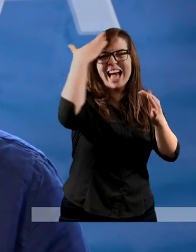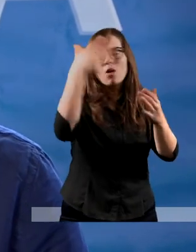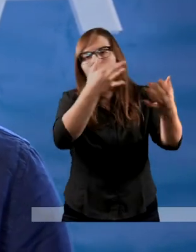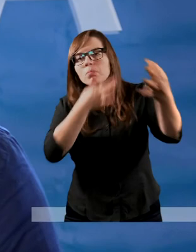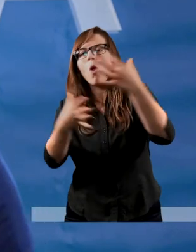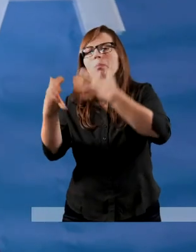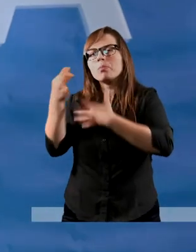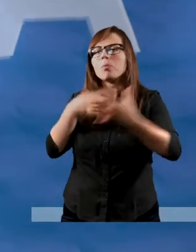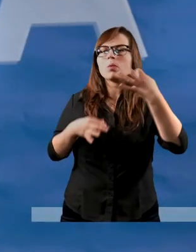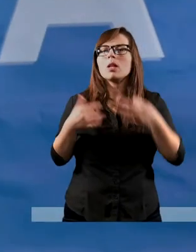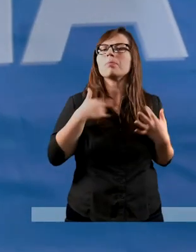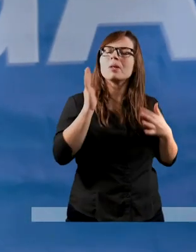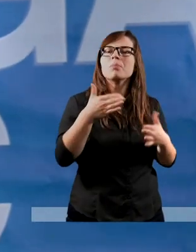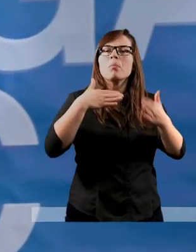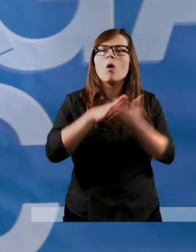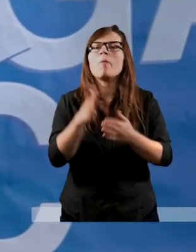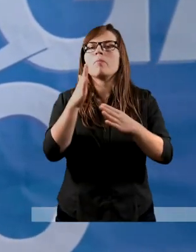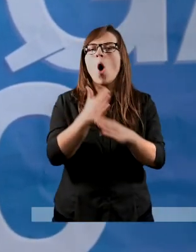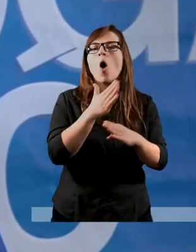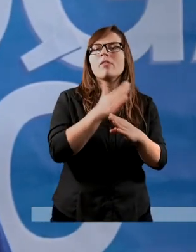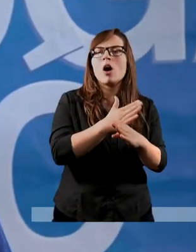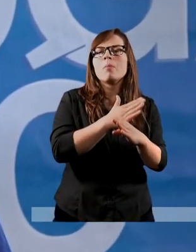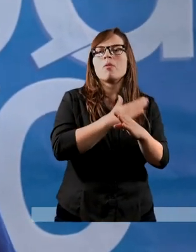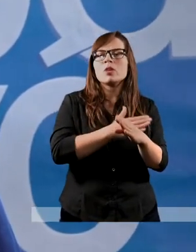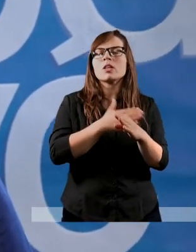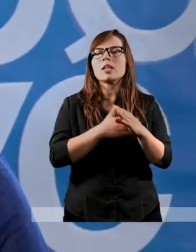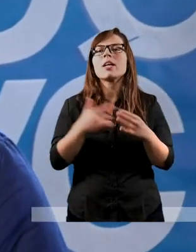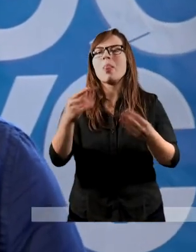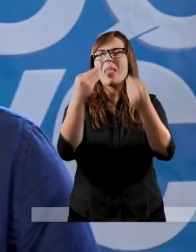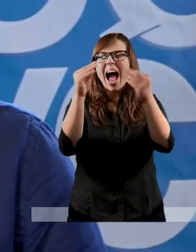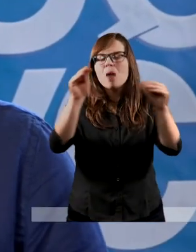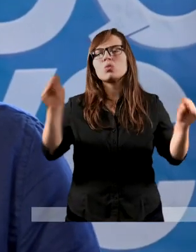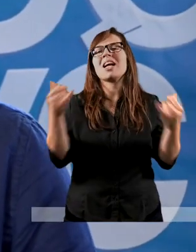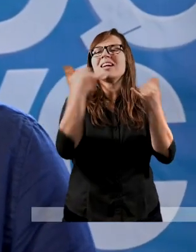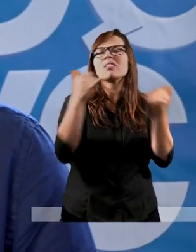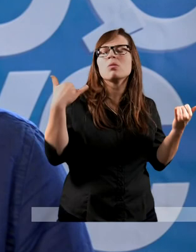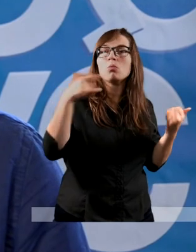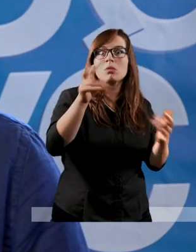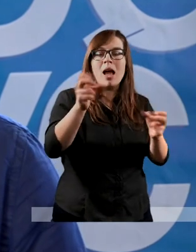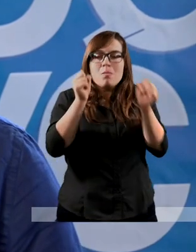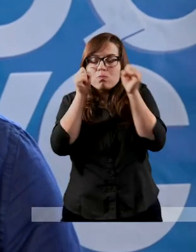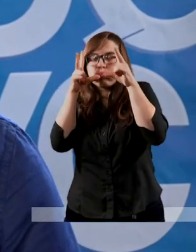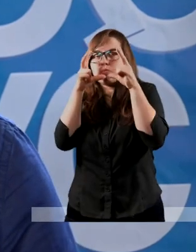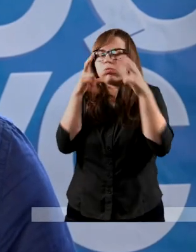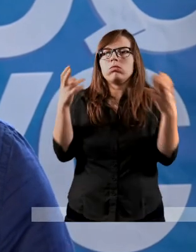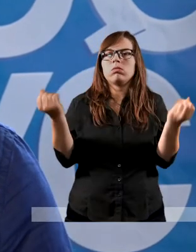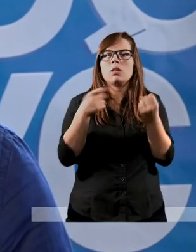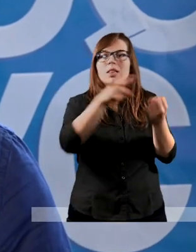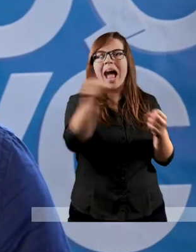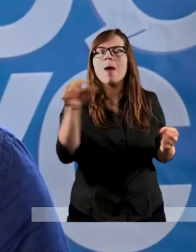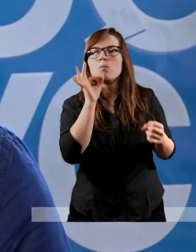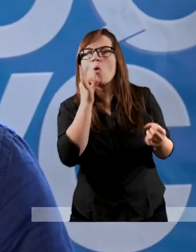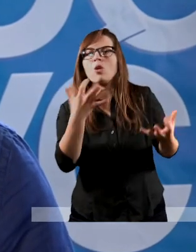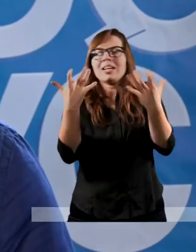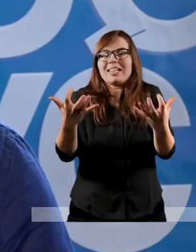skończyliśmy te nasze przedstawienie, to po prostu opiekunowie, nauczyciele byli w takim szoku, że ta młodzież po